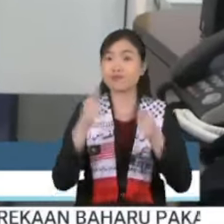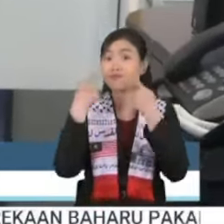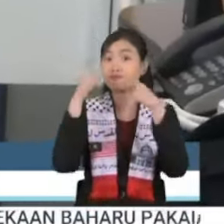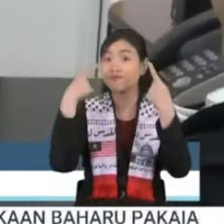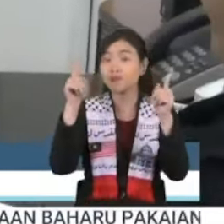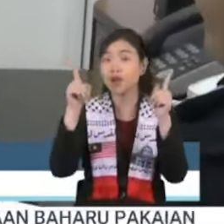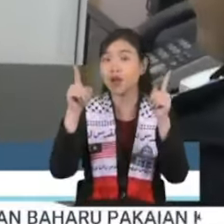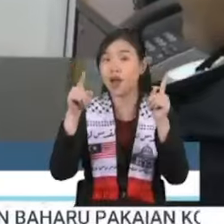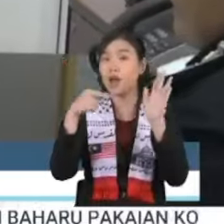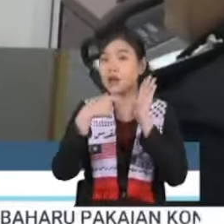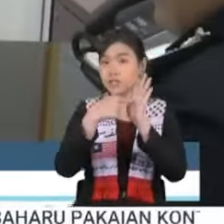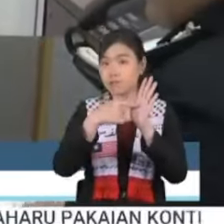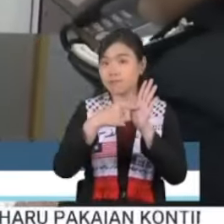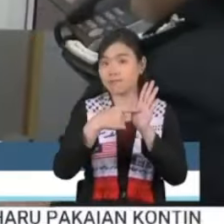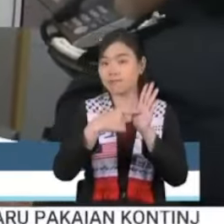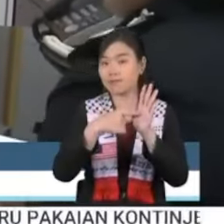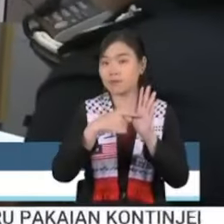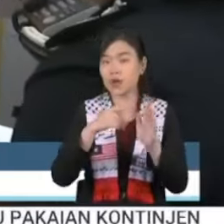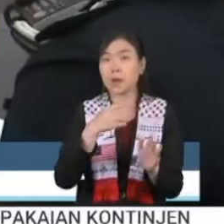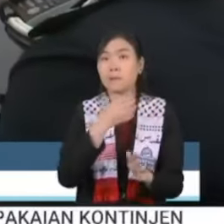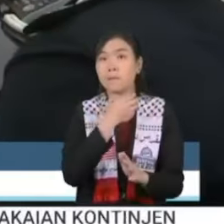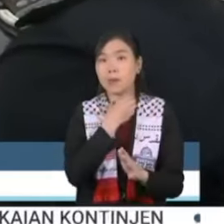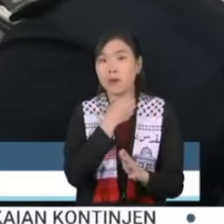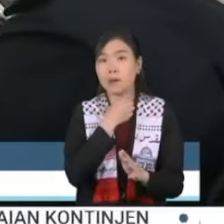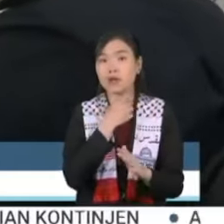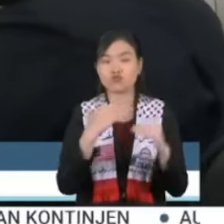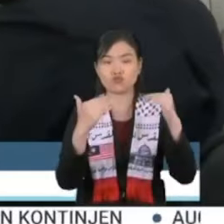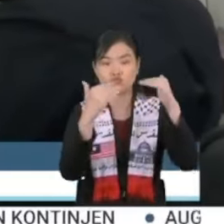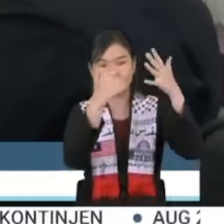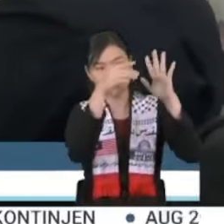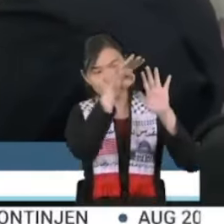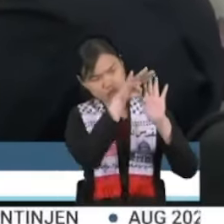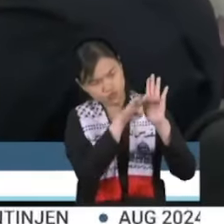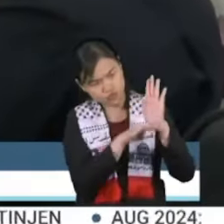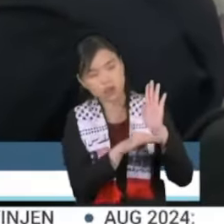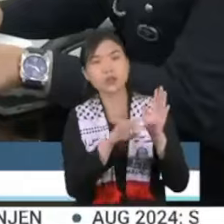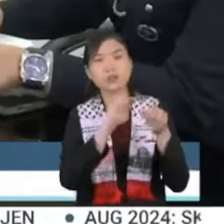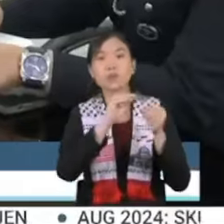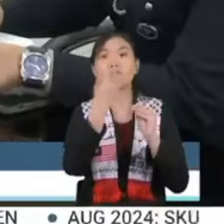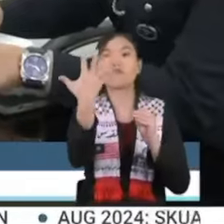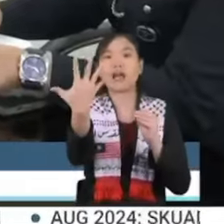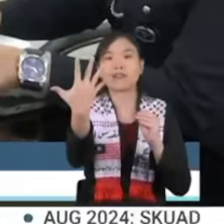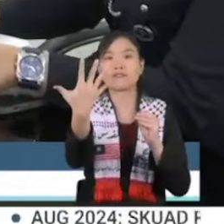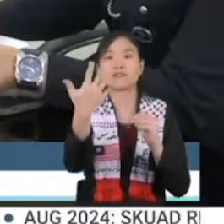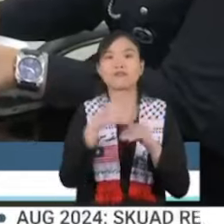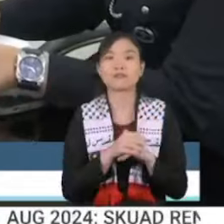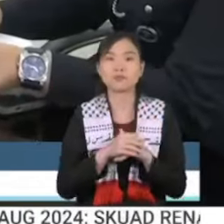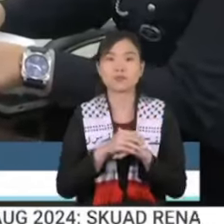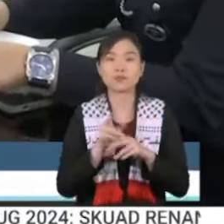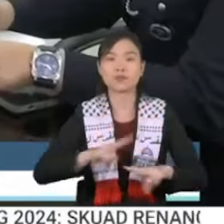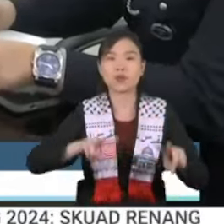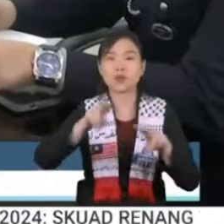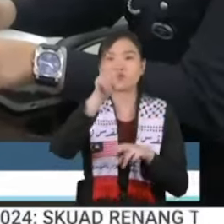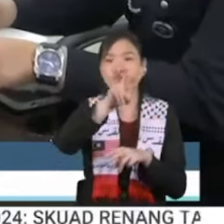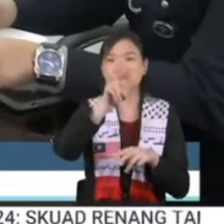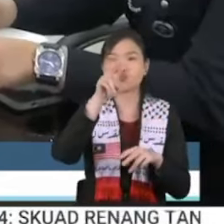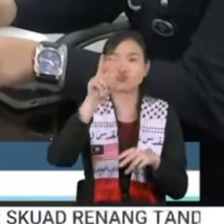Kejayaan itu meletakkan kontinjen Perak di kedudukan kelima bagi keseluruhan kontinjen dengan nilai ambang sebanyak